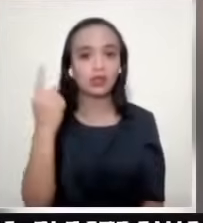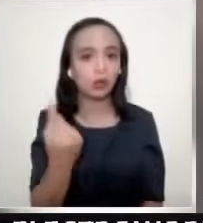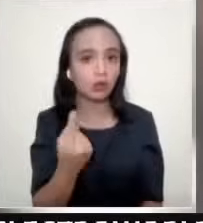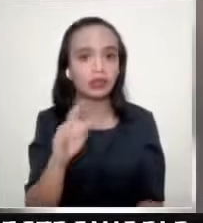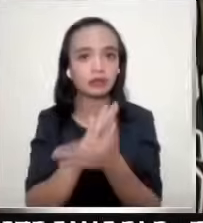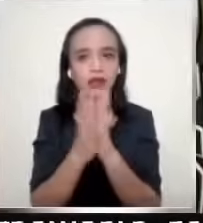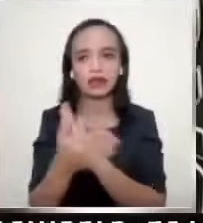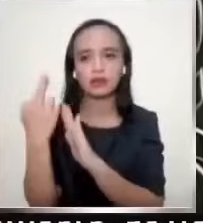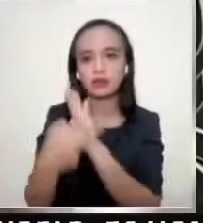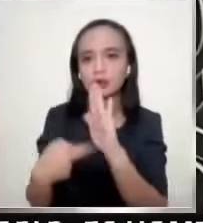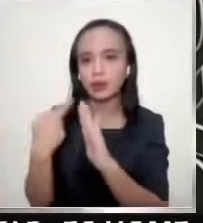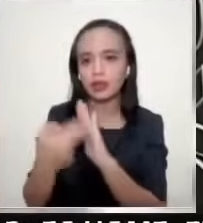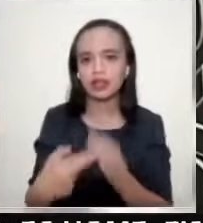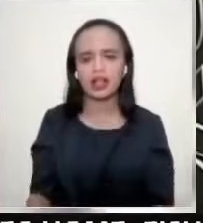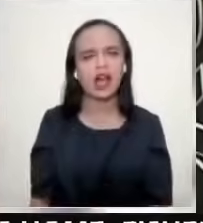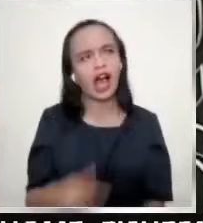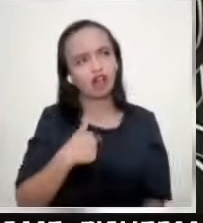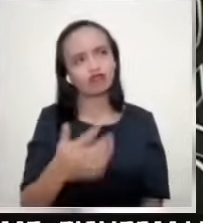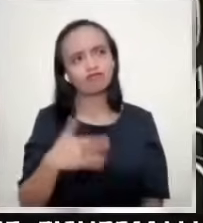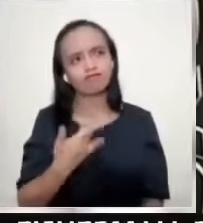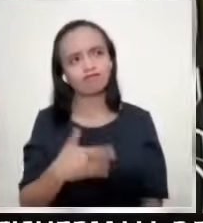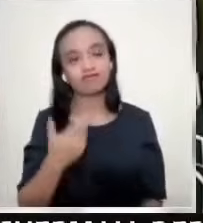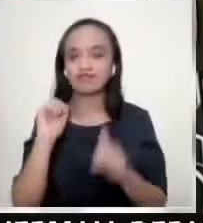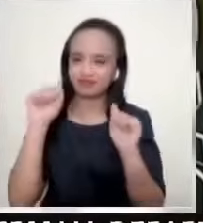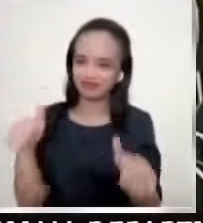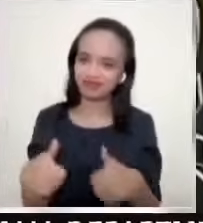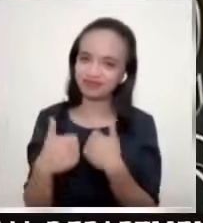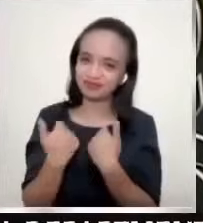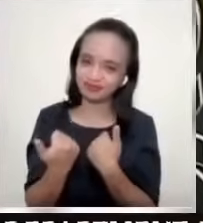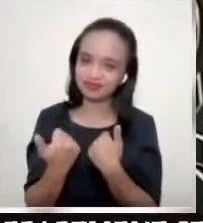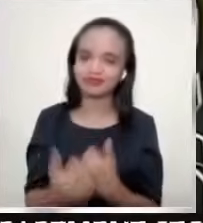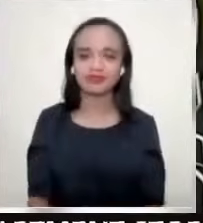ko po magiging challenging po siya, for sure.